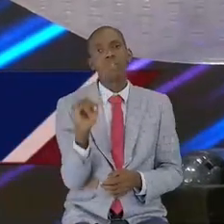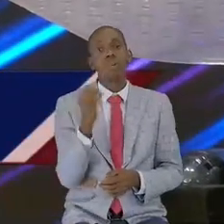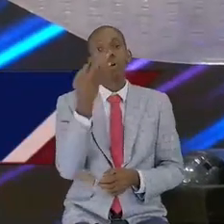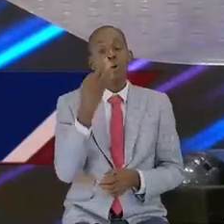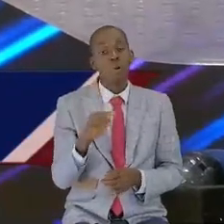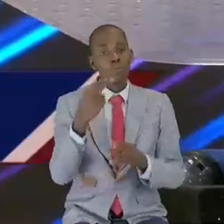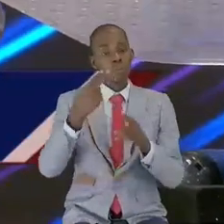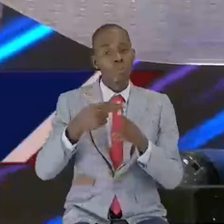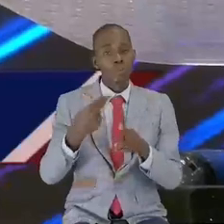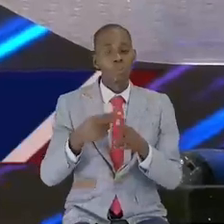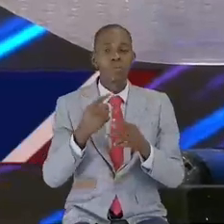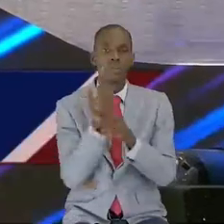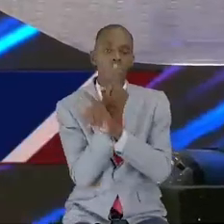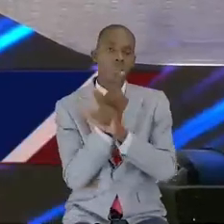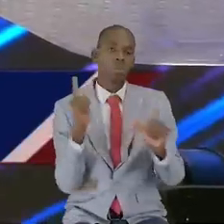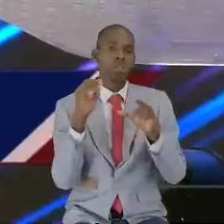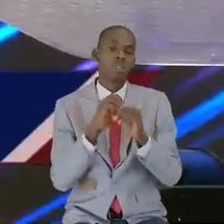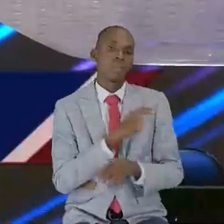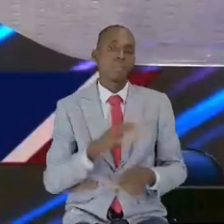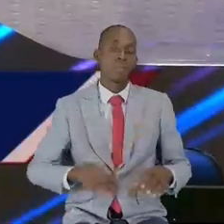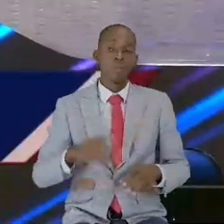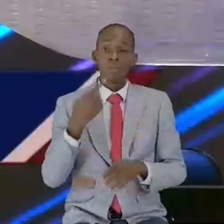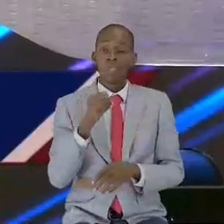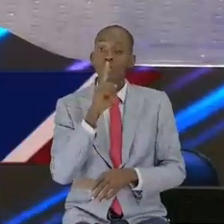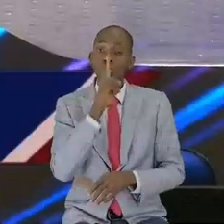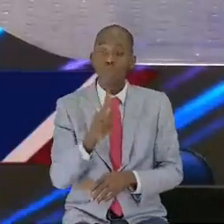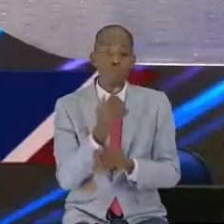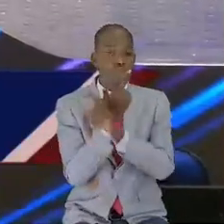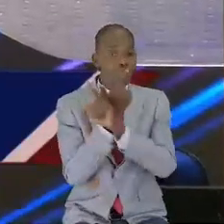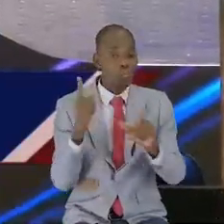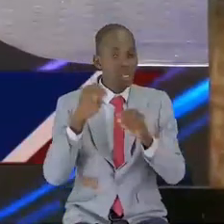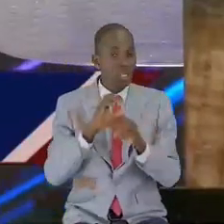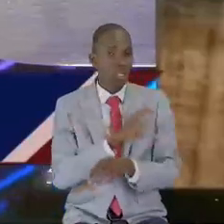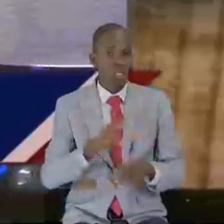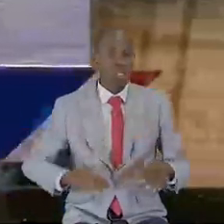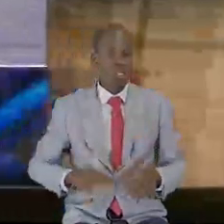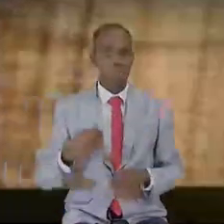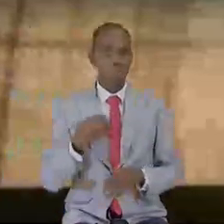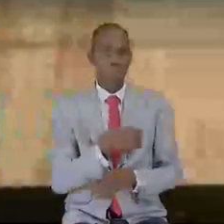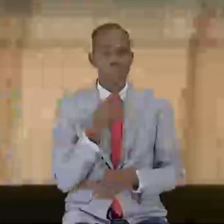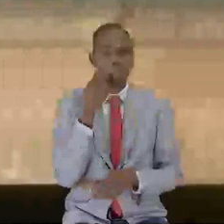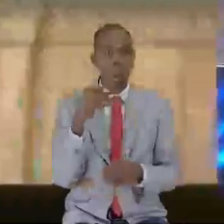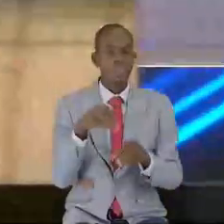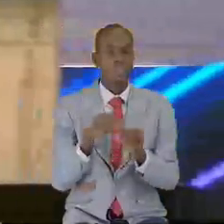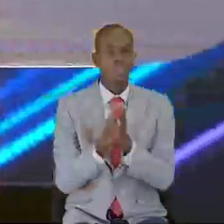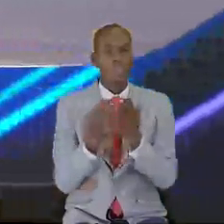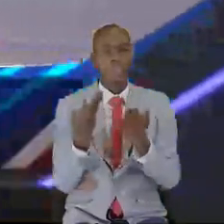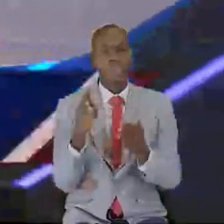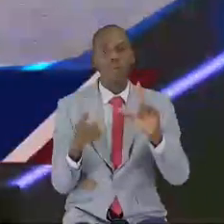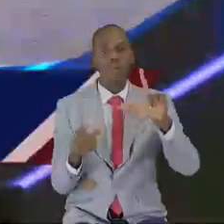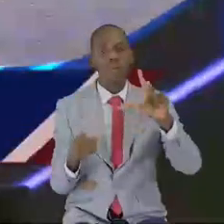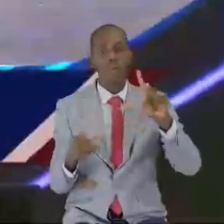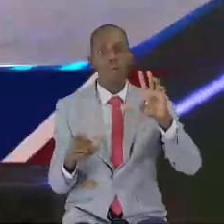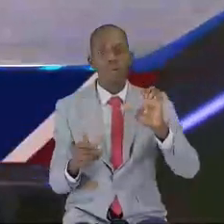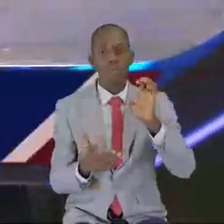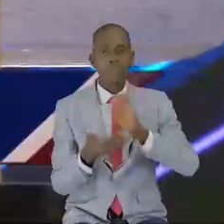de la liberté en Christ. La vraie liberté en Christ, on nous dit, voyons, Luc chapitre